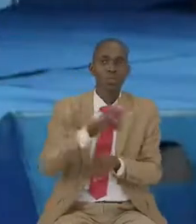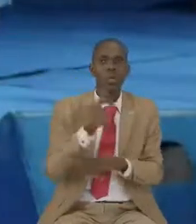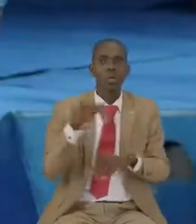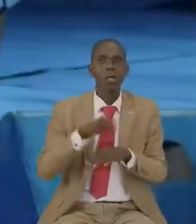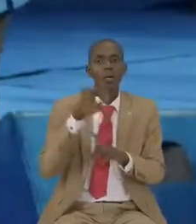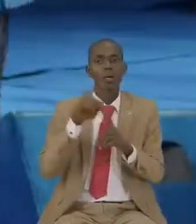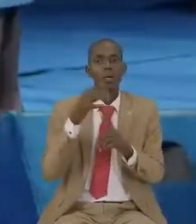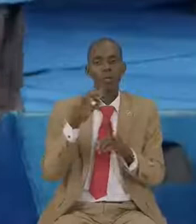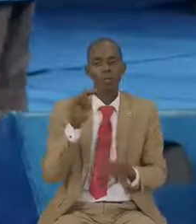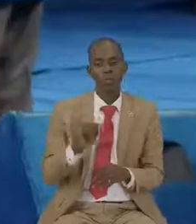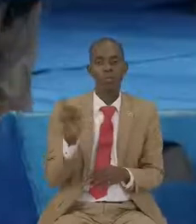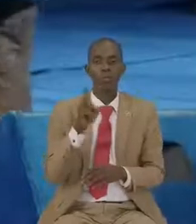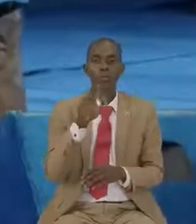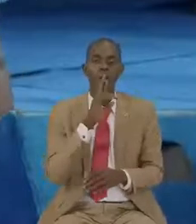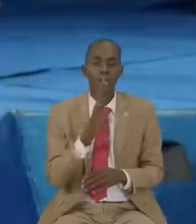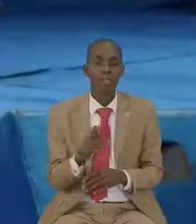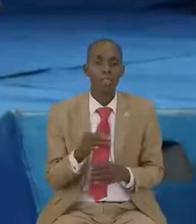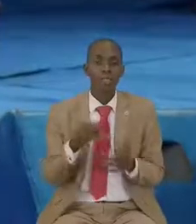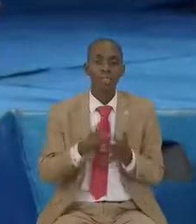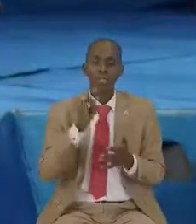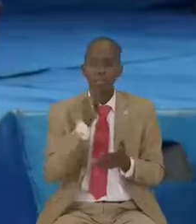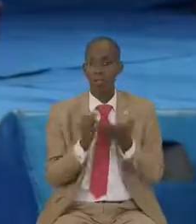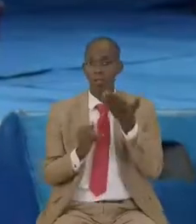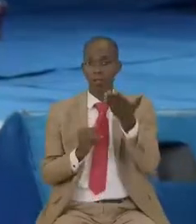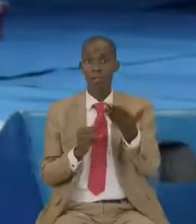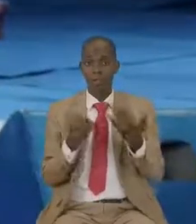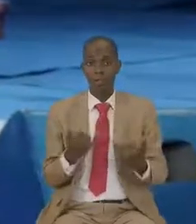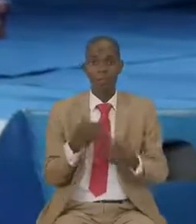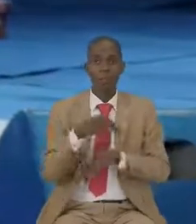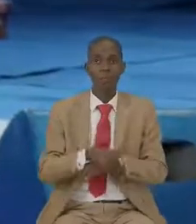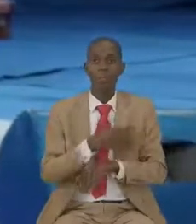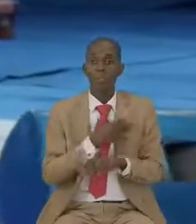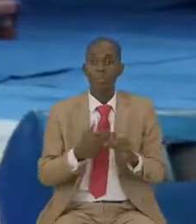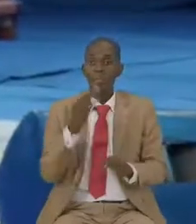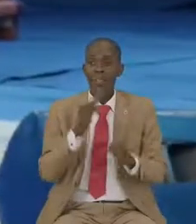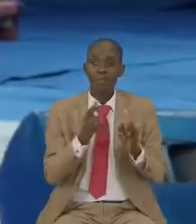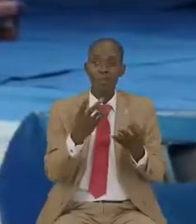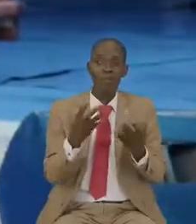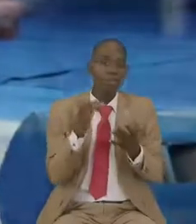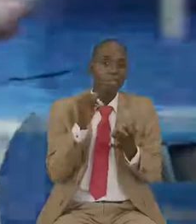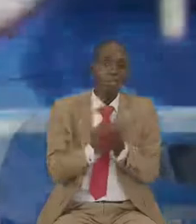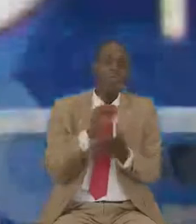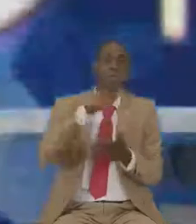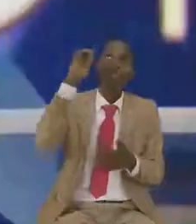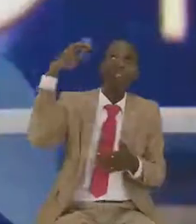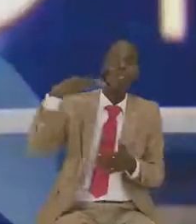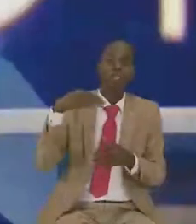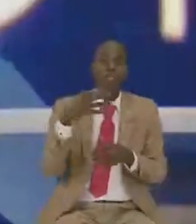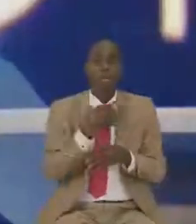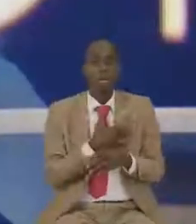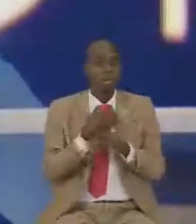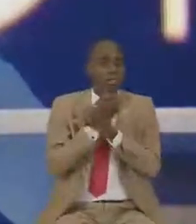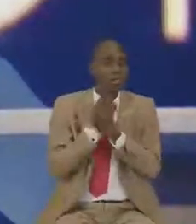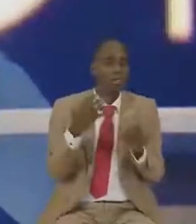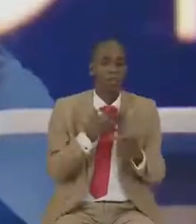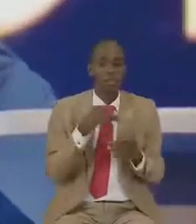va vous atteindre là où vous avez le mal ou le besoin là est disponible.